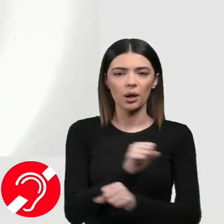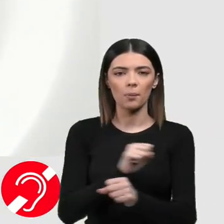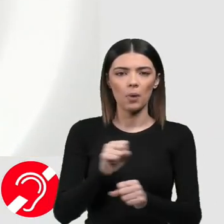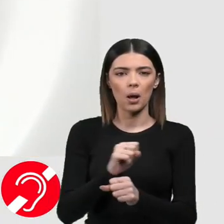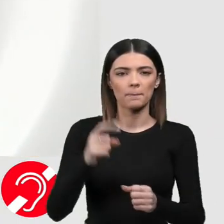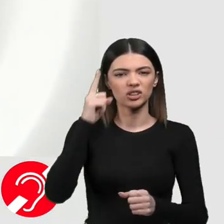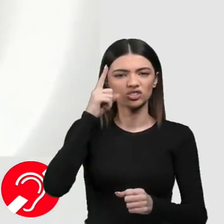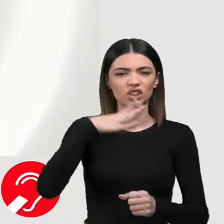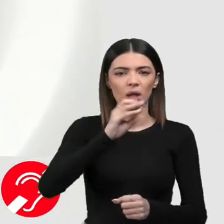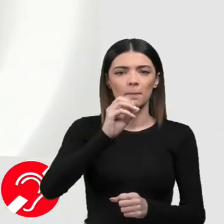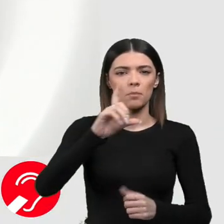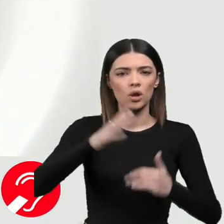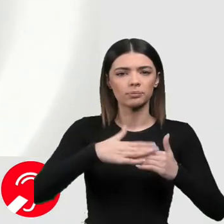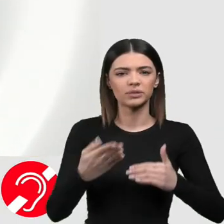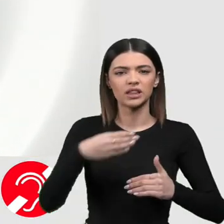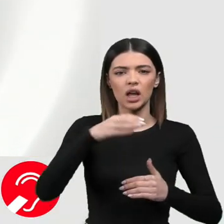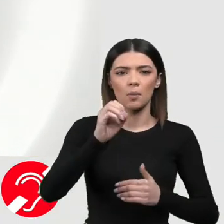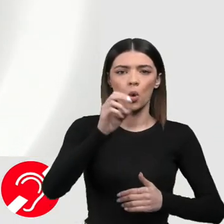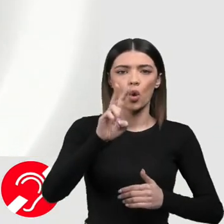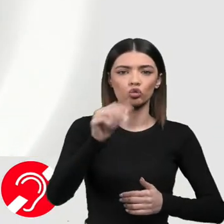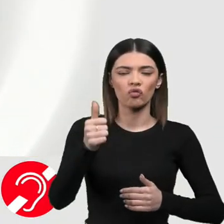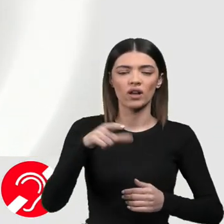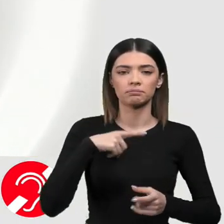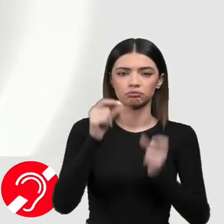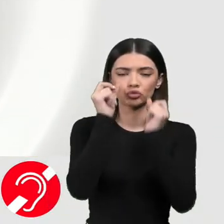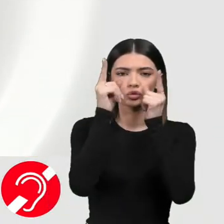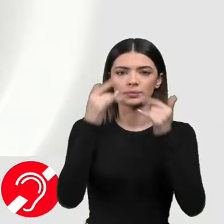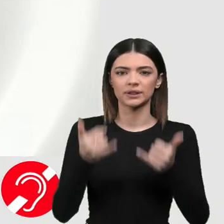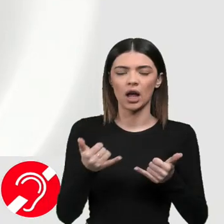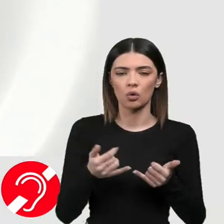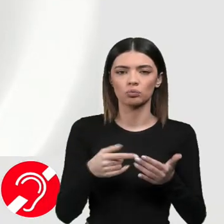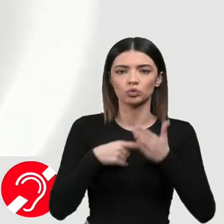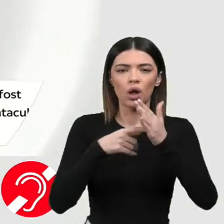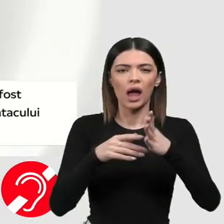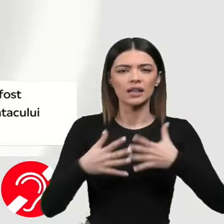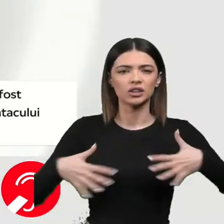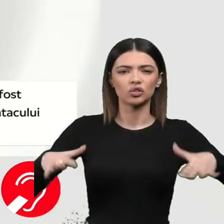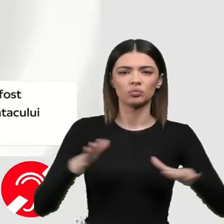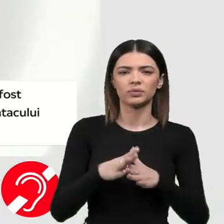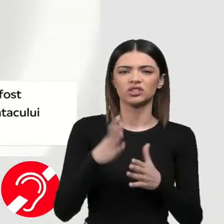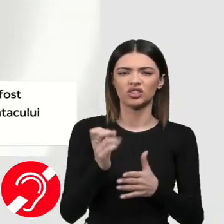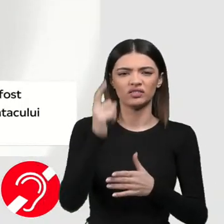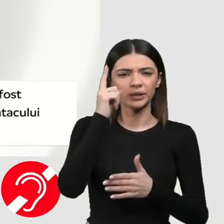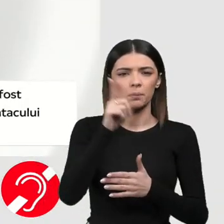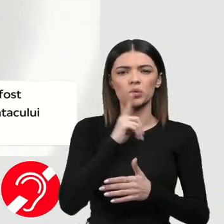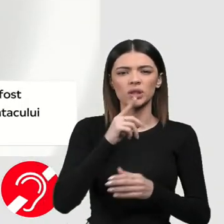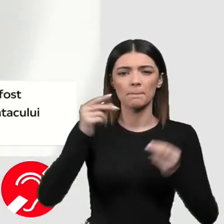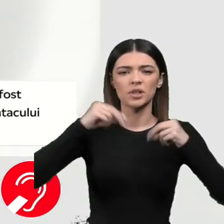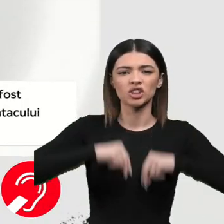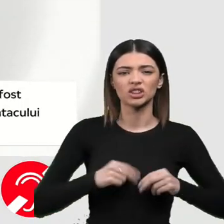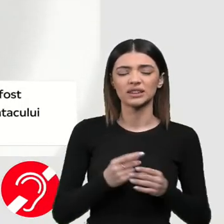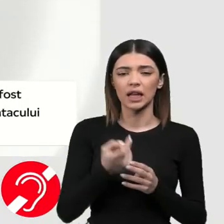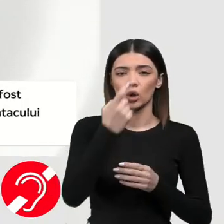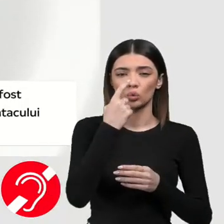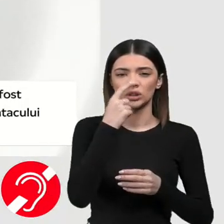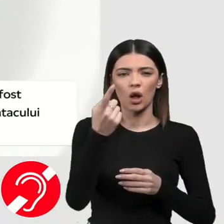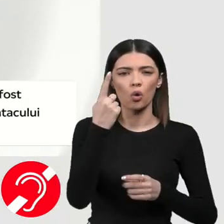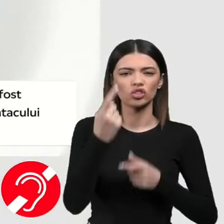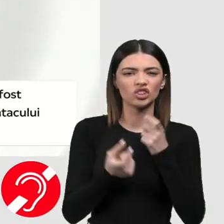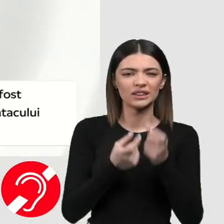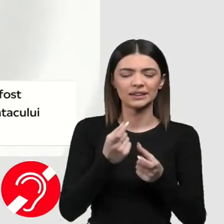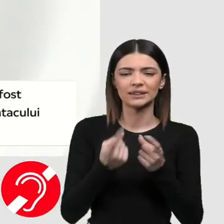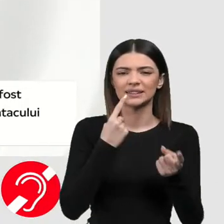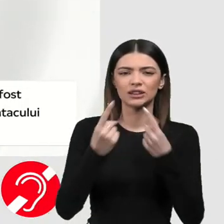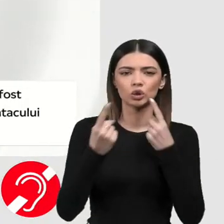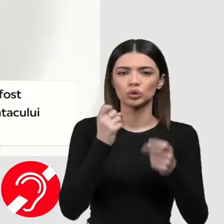Atacul terorist de la molul de lângă Moscova are evoluții spectaculoase în reacții. În câteva ieșiri publice rare generate de participarea lui Putin la o